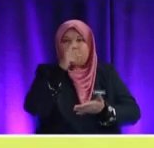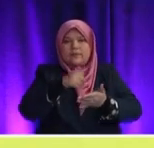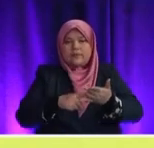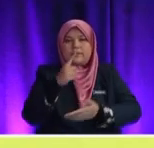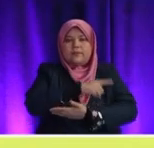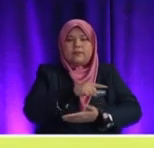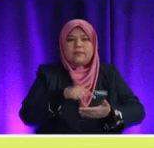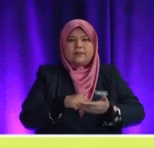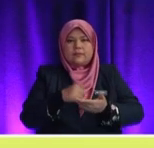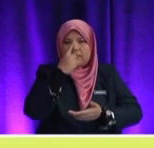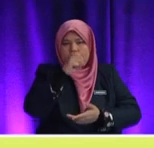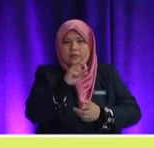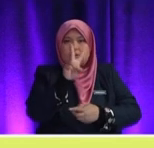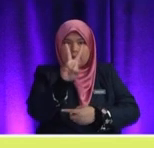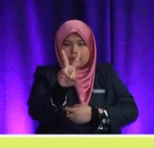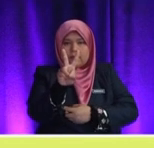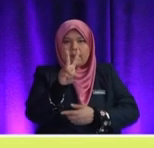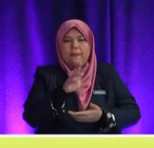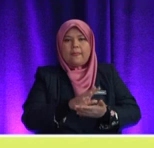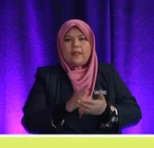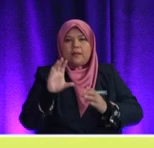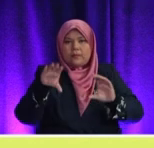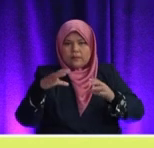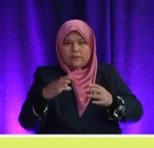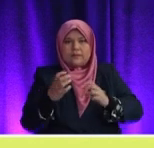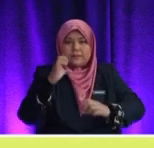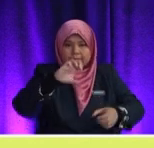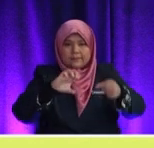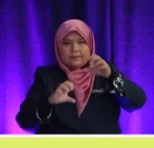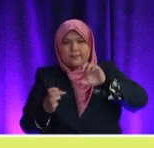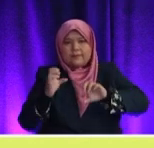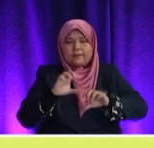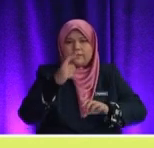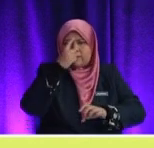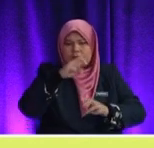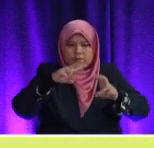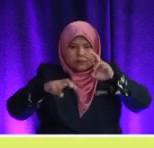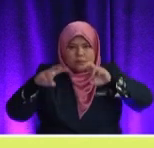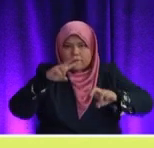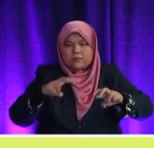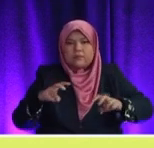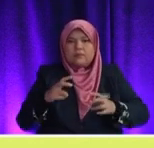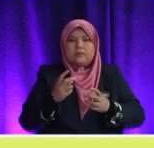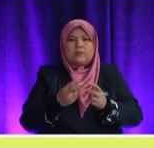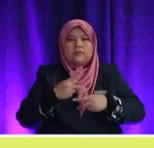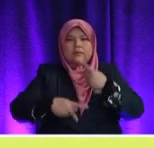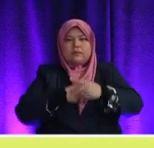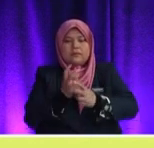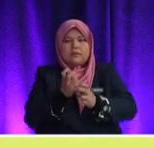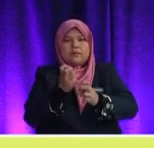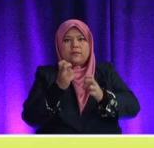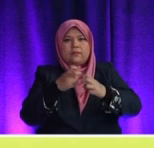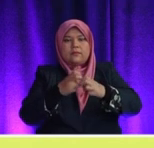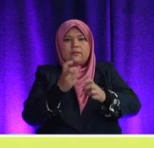pembelajaran untuk yang kedua adalah menjalankan eksperimen untuk mengkaji proses elektrolisis dalam keadaan